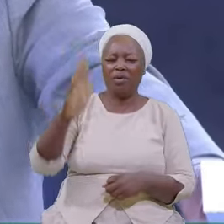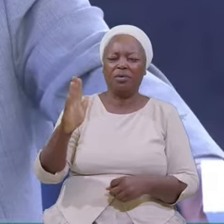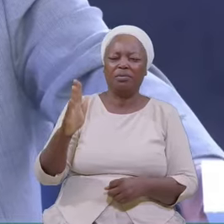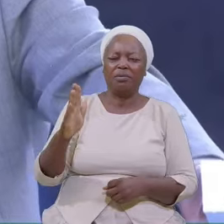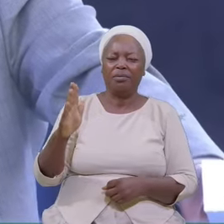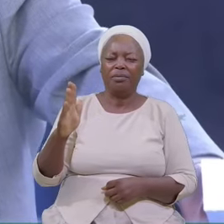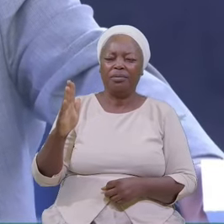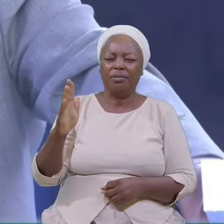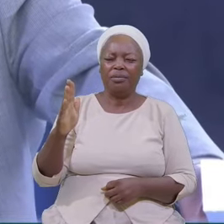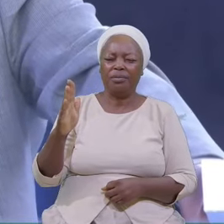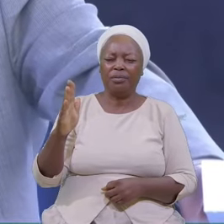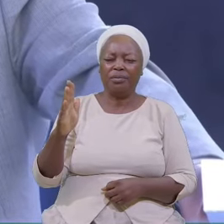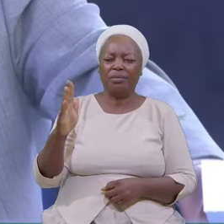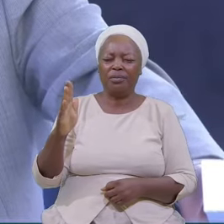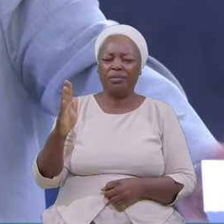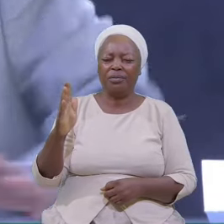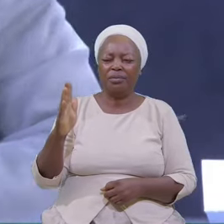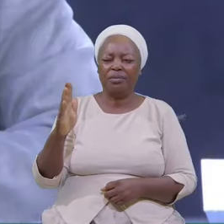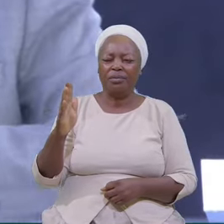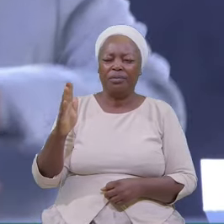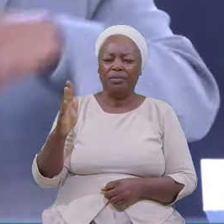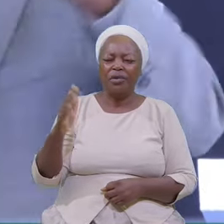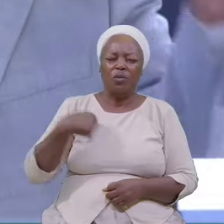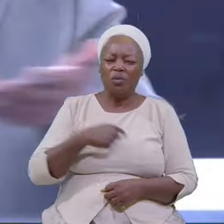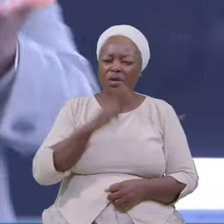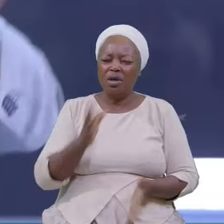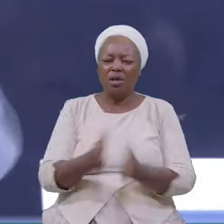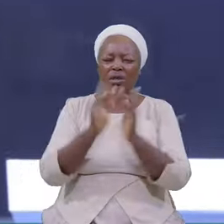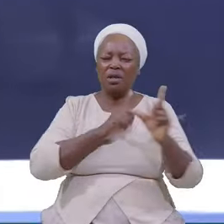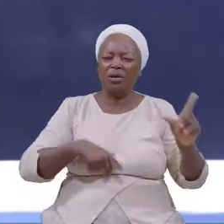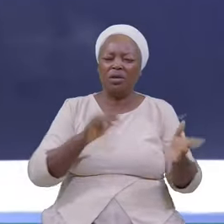Grand Dieu, Dieu puissant, Dieu omnipotent.